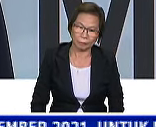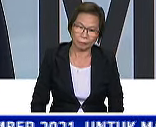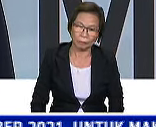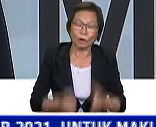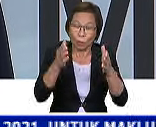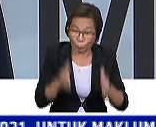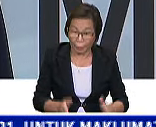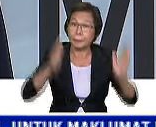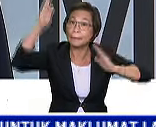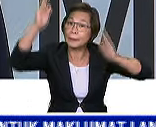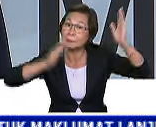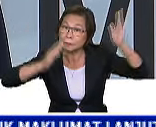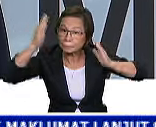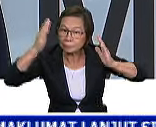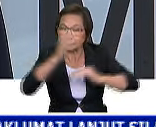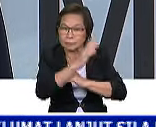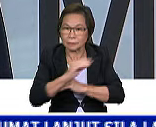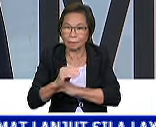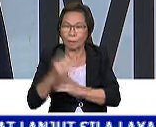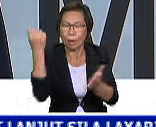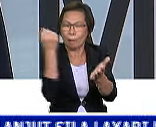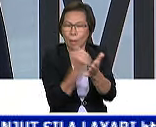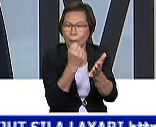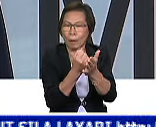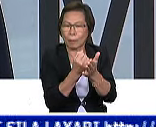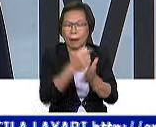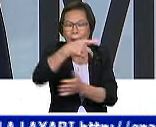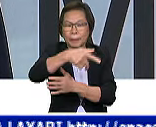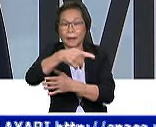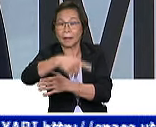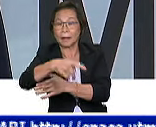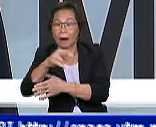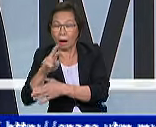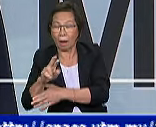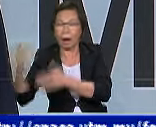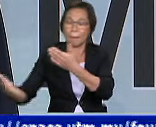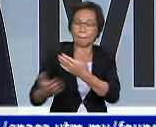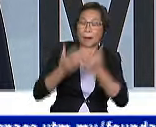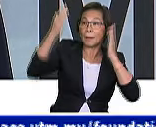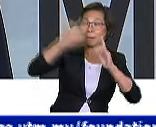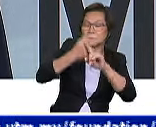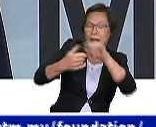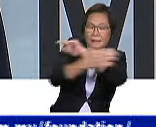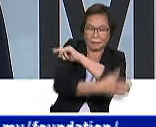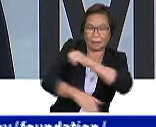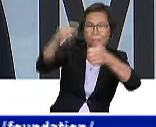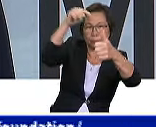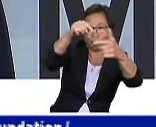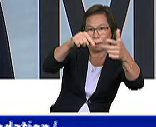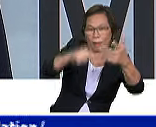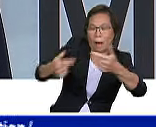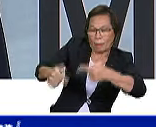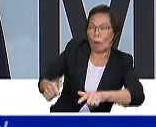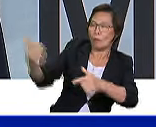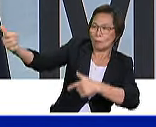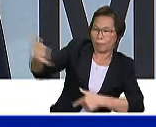Warga negara Malaysia dan pemegang pas penduduk tetap yang pulang ke Malaysia dari negara-negara tersebut dibenarkan